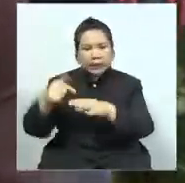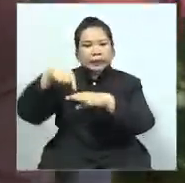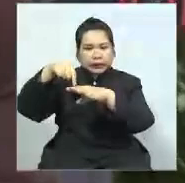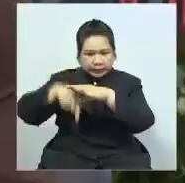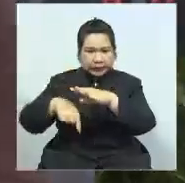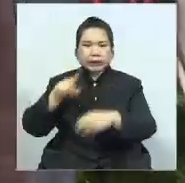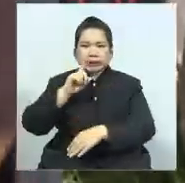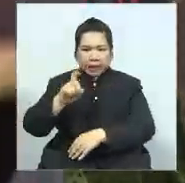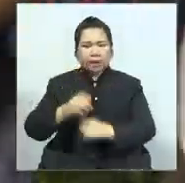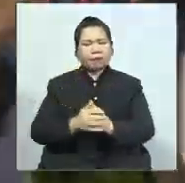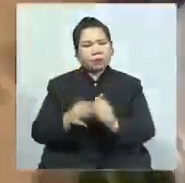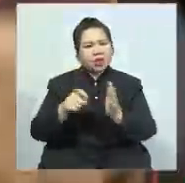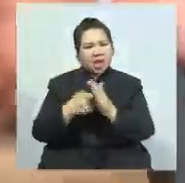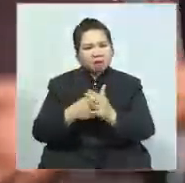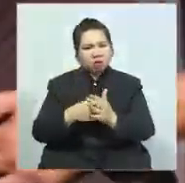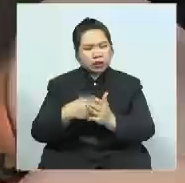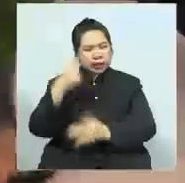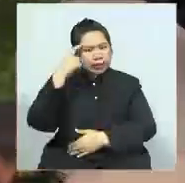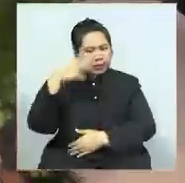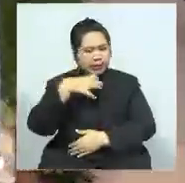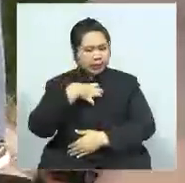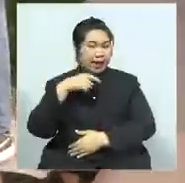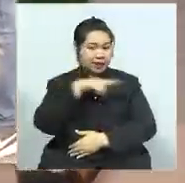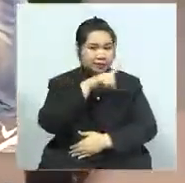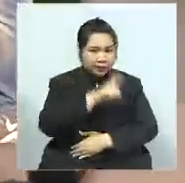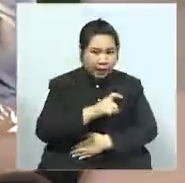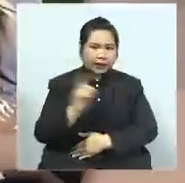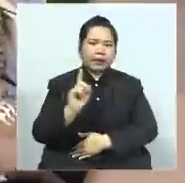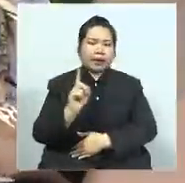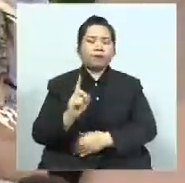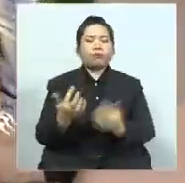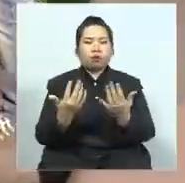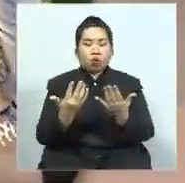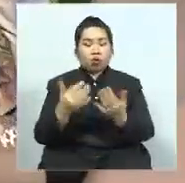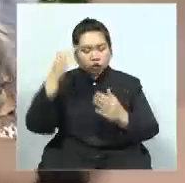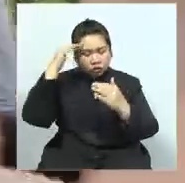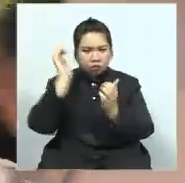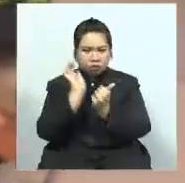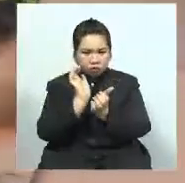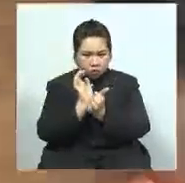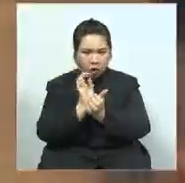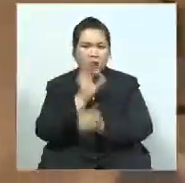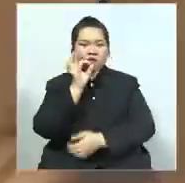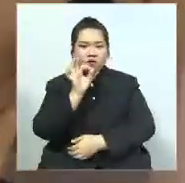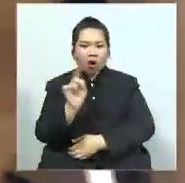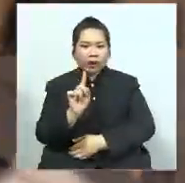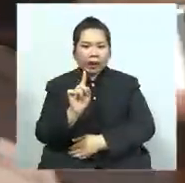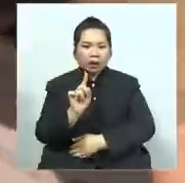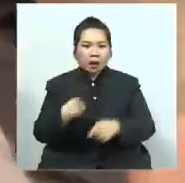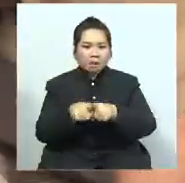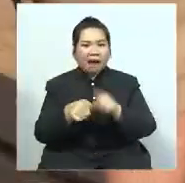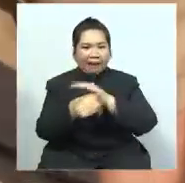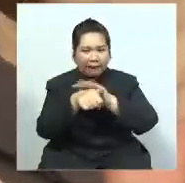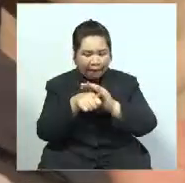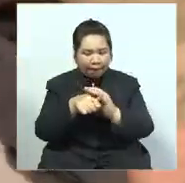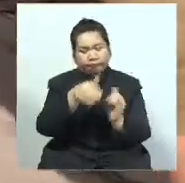ครั้งว่าเข้าข่ายเจตนาฆ่าหรือไม่ค่ะเบื้องต้นตำรวจตั้งข้อหาทำร้ายผู้อื่นจนถึงแก่ความตายและปิดบังซ่อ